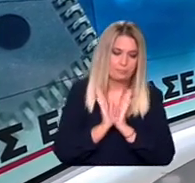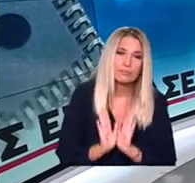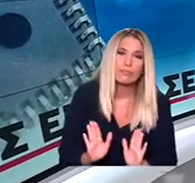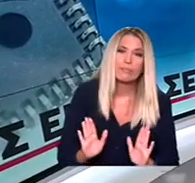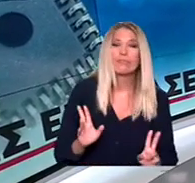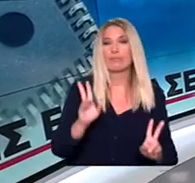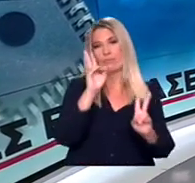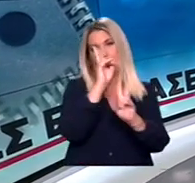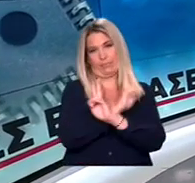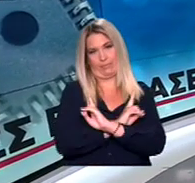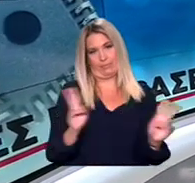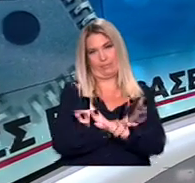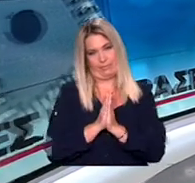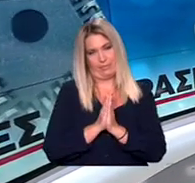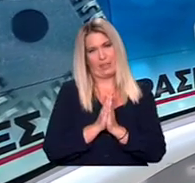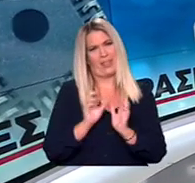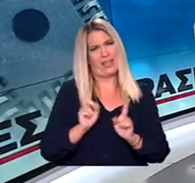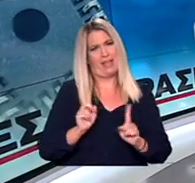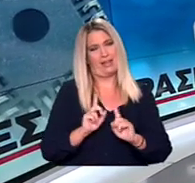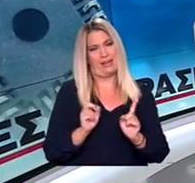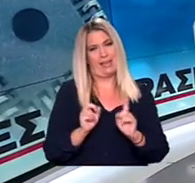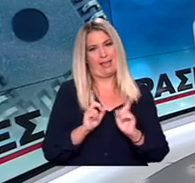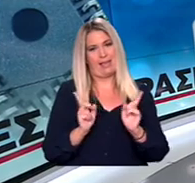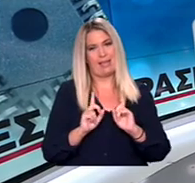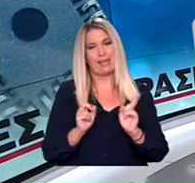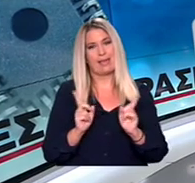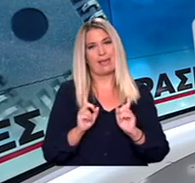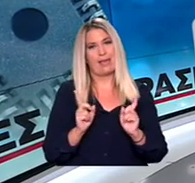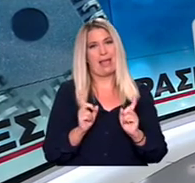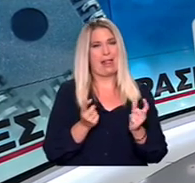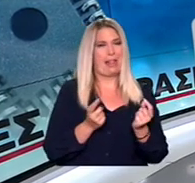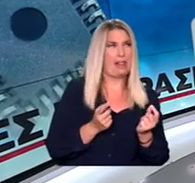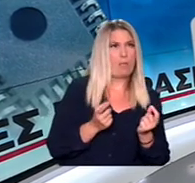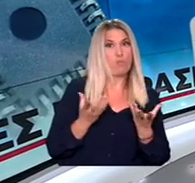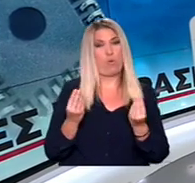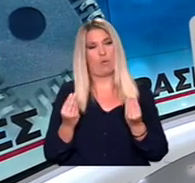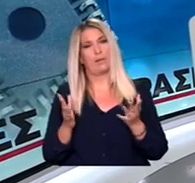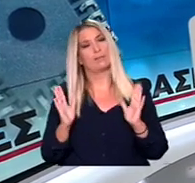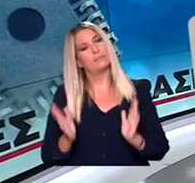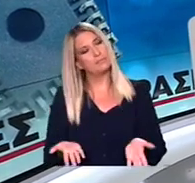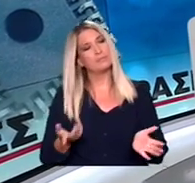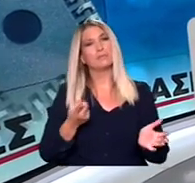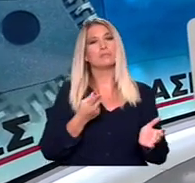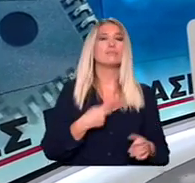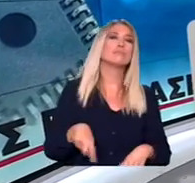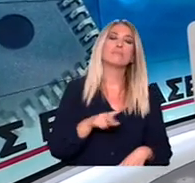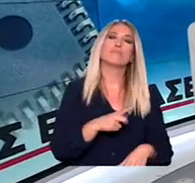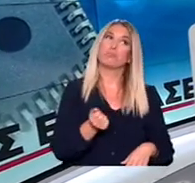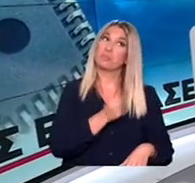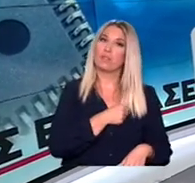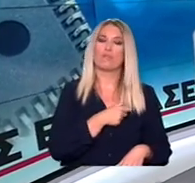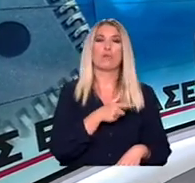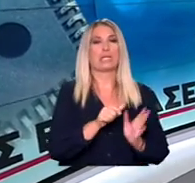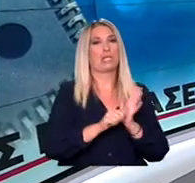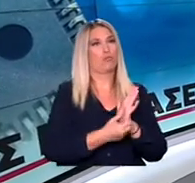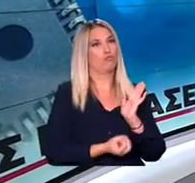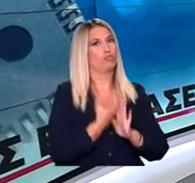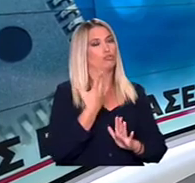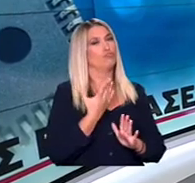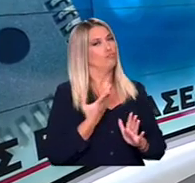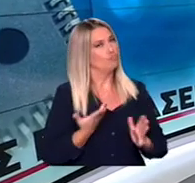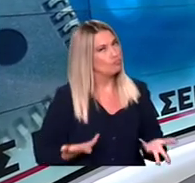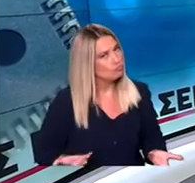οι οποίοι πηγαίνουν αλλά ταυτότητές τους. Δεν είναι και πολύ λίγοι. Είναι λοιπόν αυτοί οι οποίοι θεωρούν ότι οι καινούργιες ταυτότητες που ετοιμάζονται, αυτές